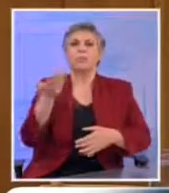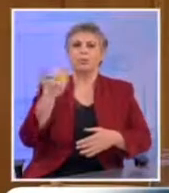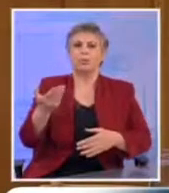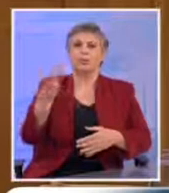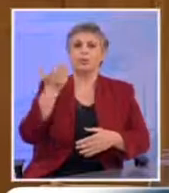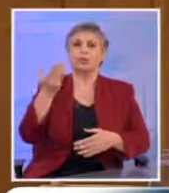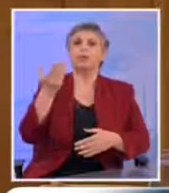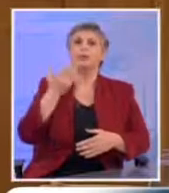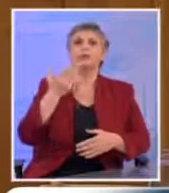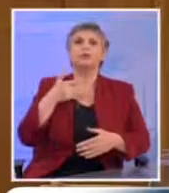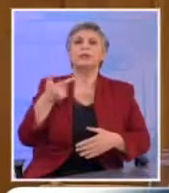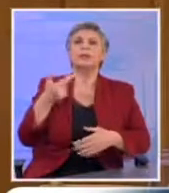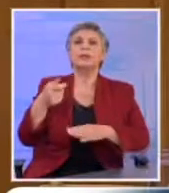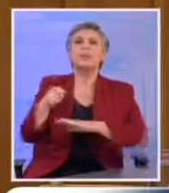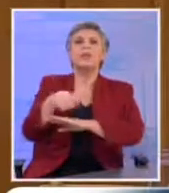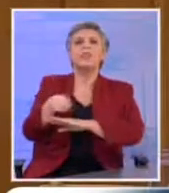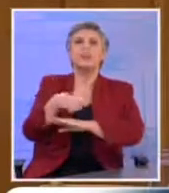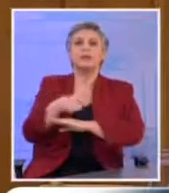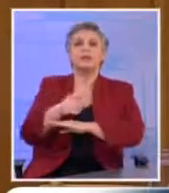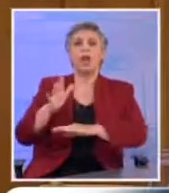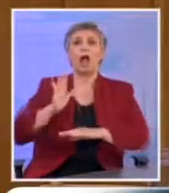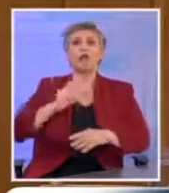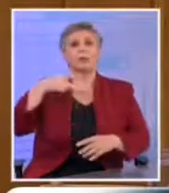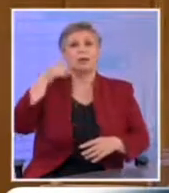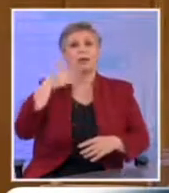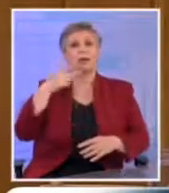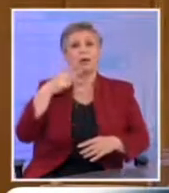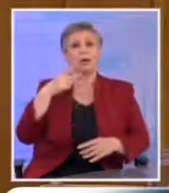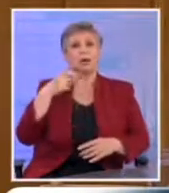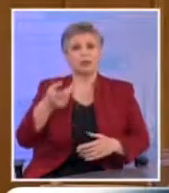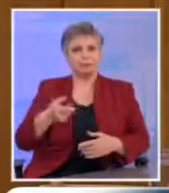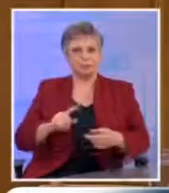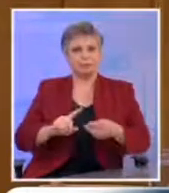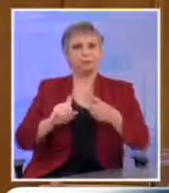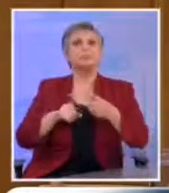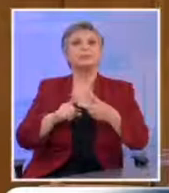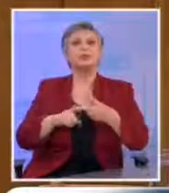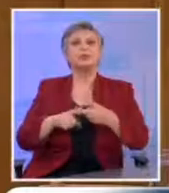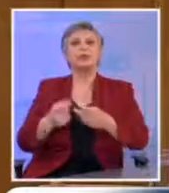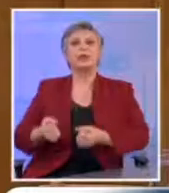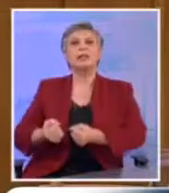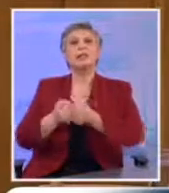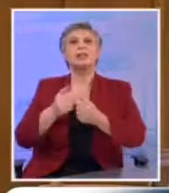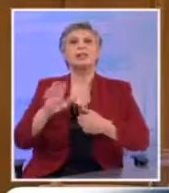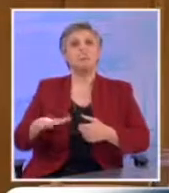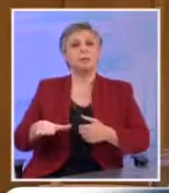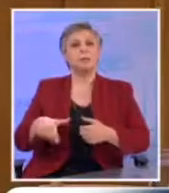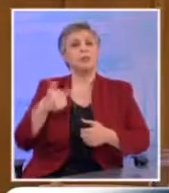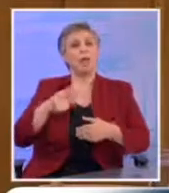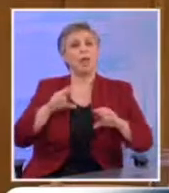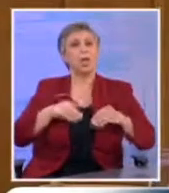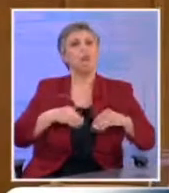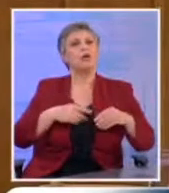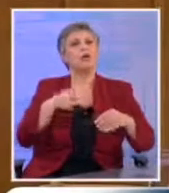Ελλάδας από το Δικαστήριο των Ανθρωπίνων Δικαιωμάτων. Ο συνήγορος του παιδιού λέει: «Αποδεχόμαστε πολύ θετικά τα μέτρα